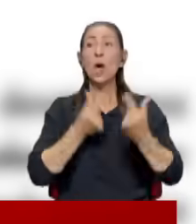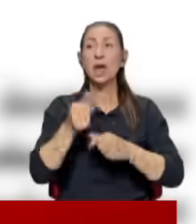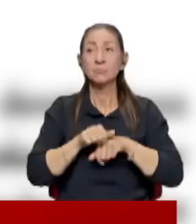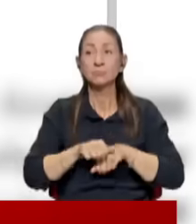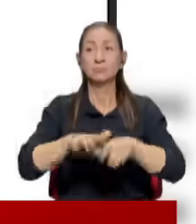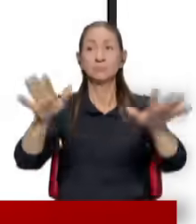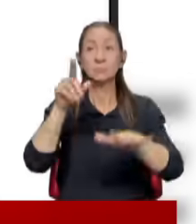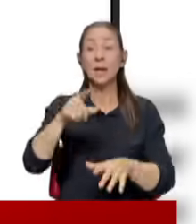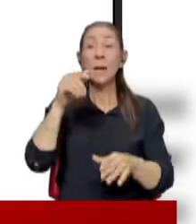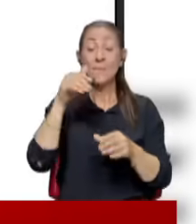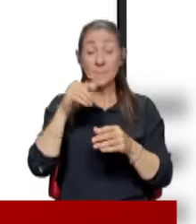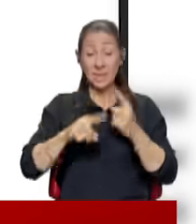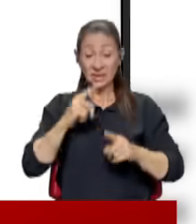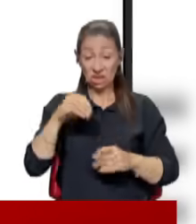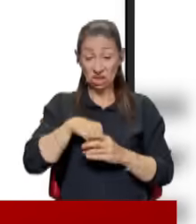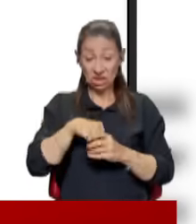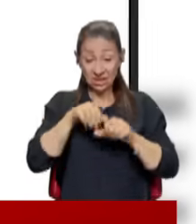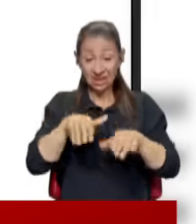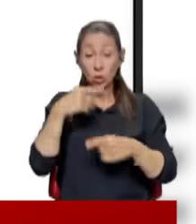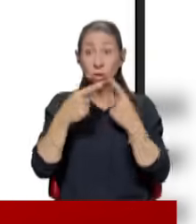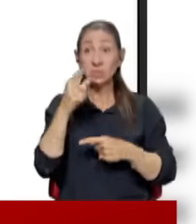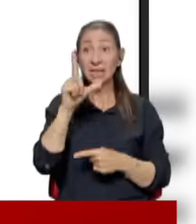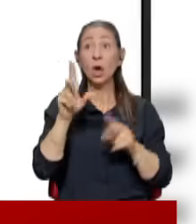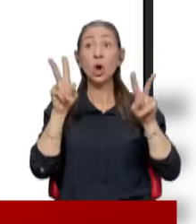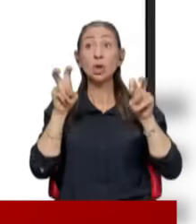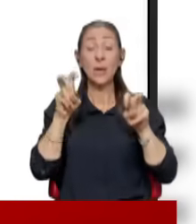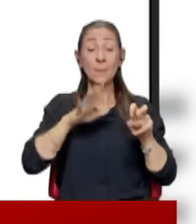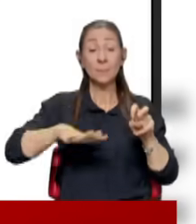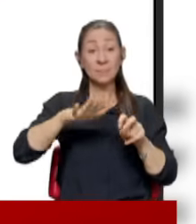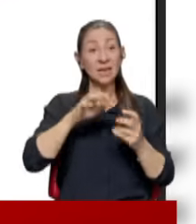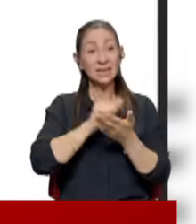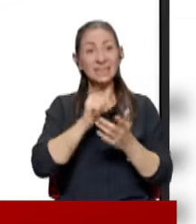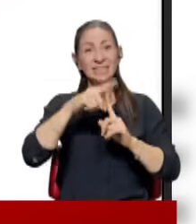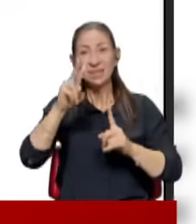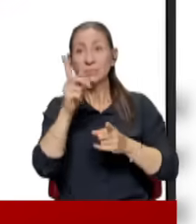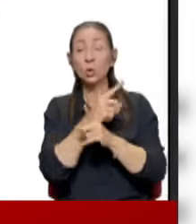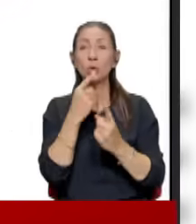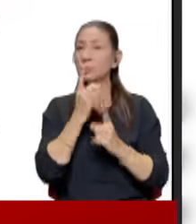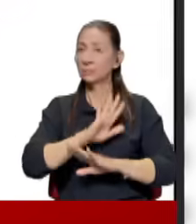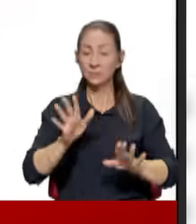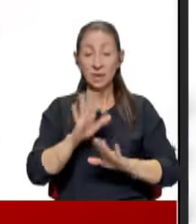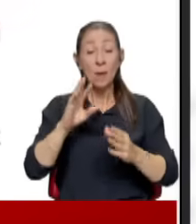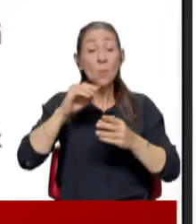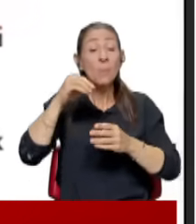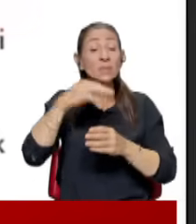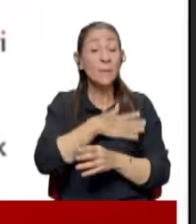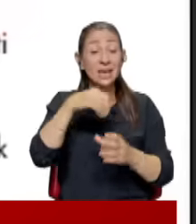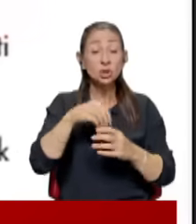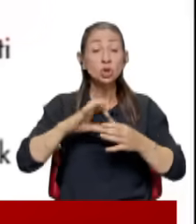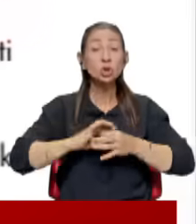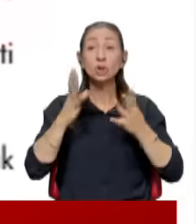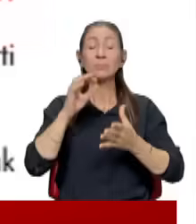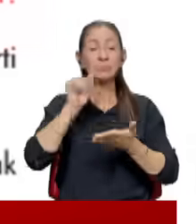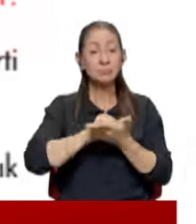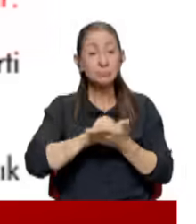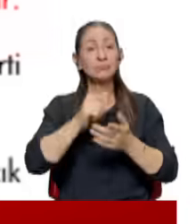genelgesi yayınlandı. Partinin iç organlarında konuşulması gereken hususlar medya önünde konuşulmamalıdır. Parti içi sorunların çözüm noktası medya